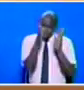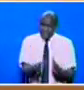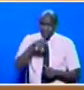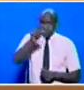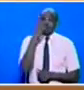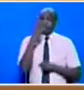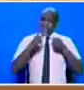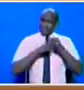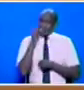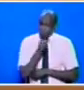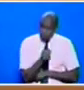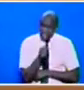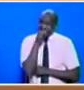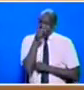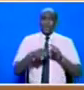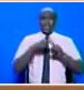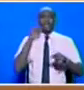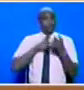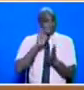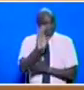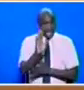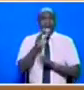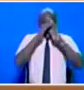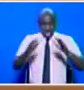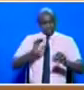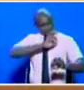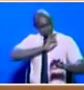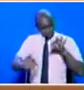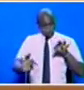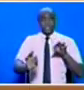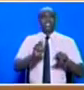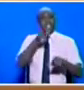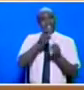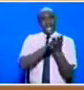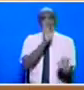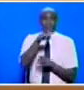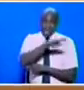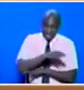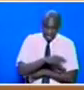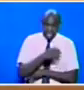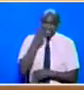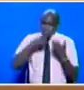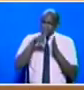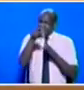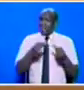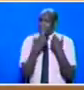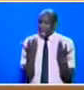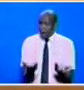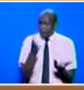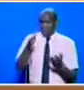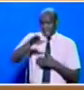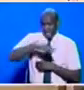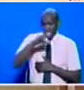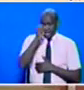umri wa miaka 27 amemuua mkewe na kuteketeza chumba chao mtaani Athiriva. Inadaiwa kuwa tukio hilo la kijiji cha